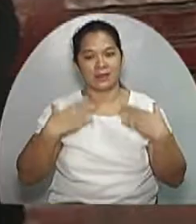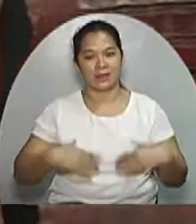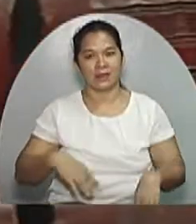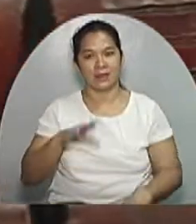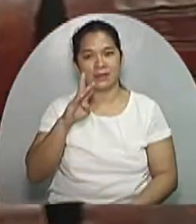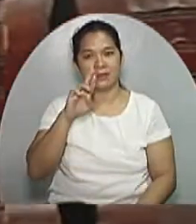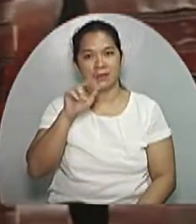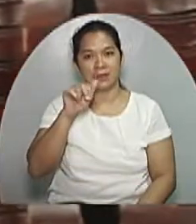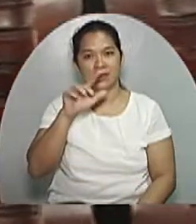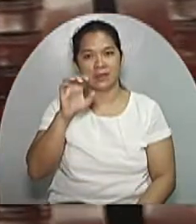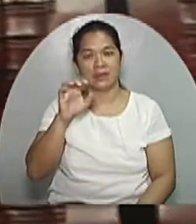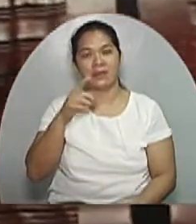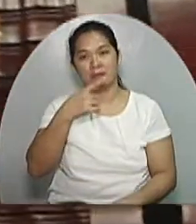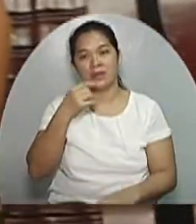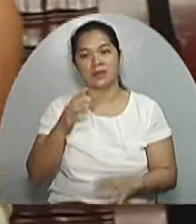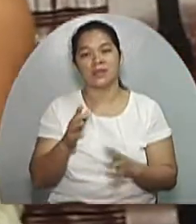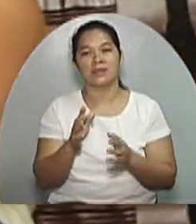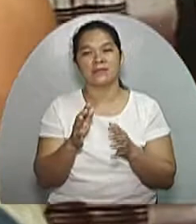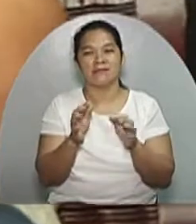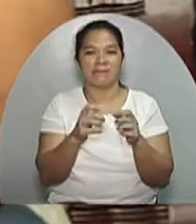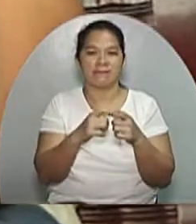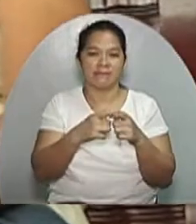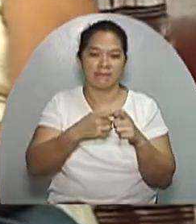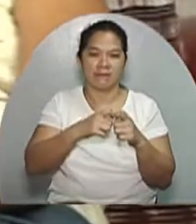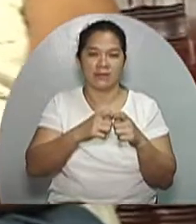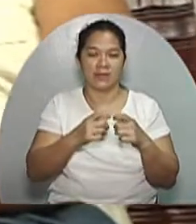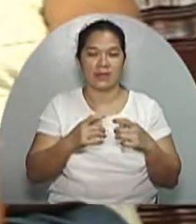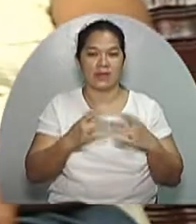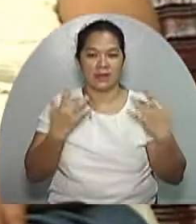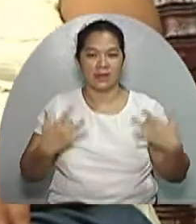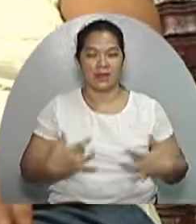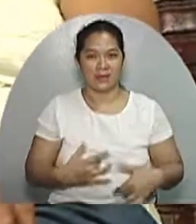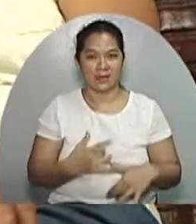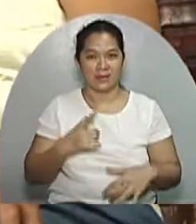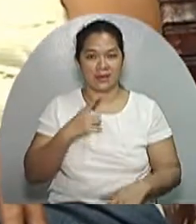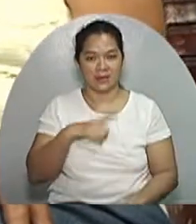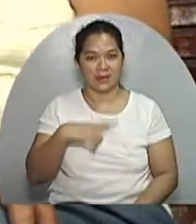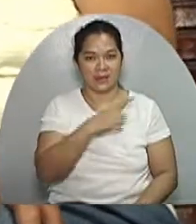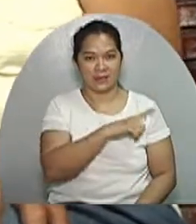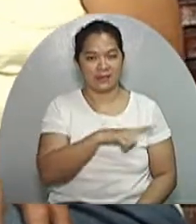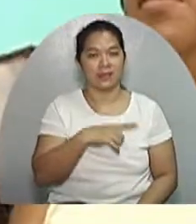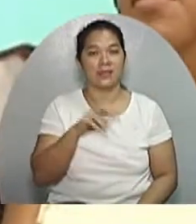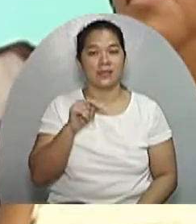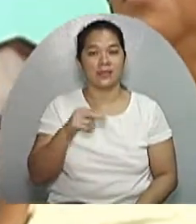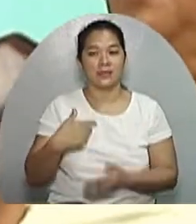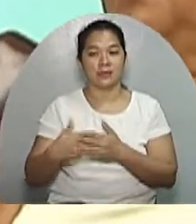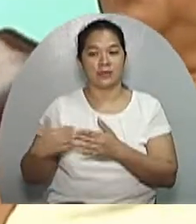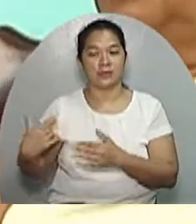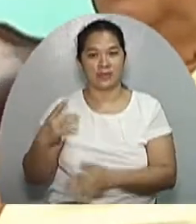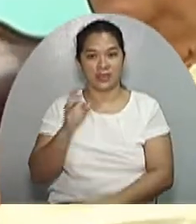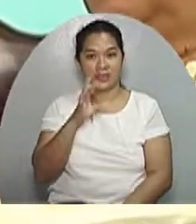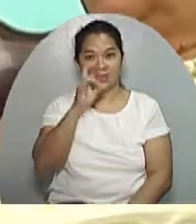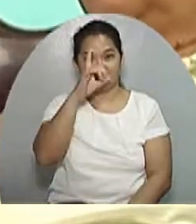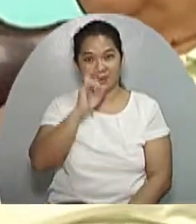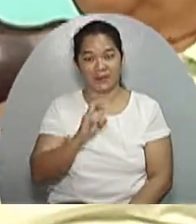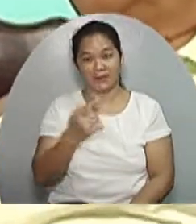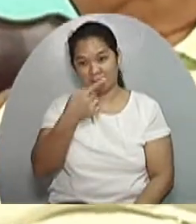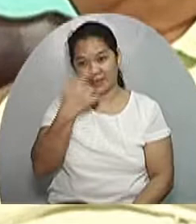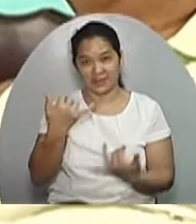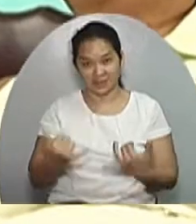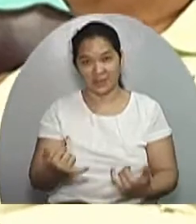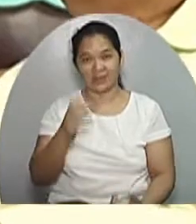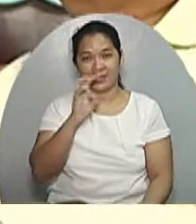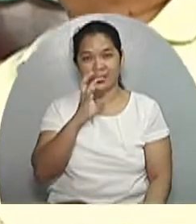i-brace. At na, baka daw, palaki na raw, maiipit daw ang kanyang puso at baga. Kaya sabi, dapat bago mag-18 yan,